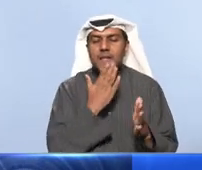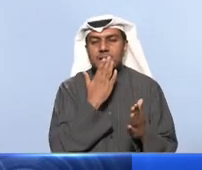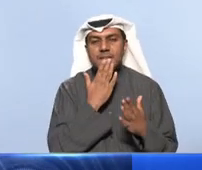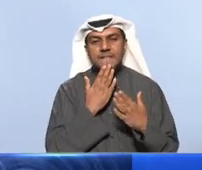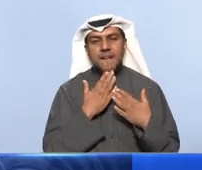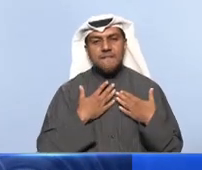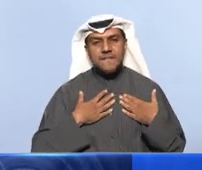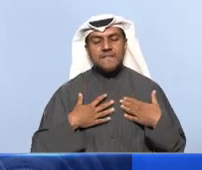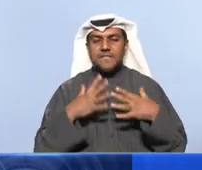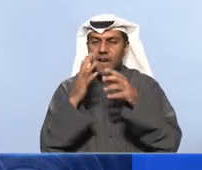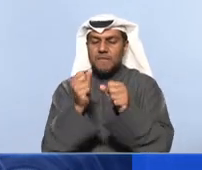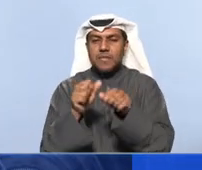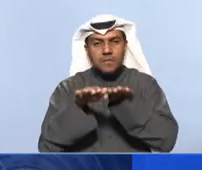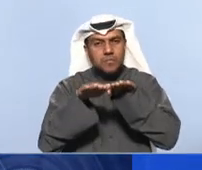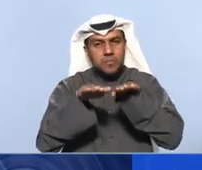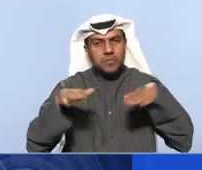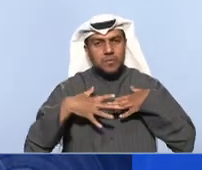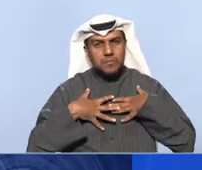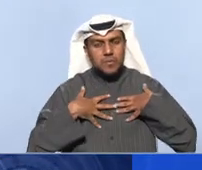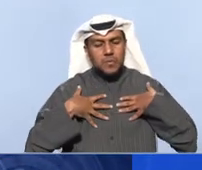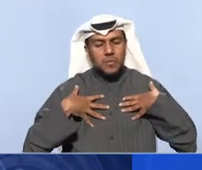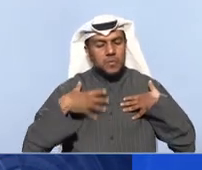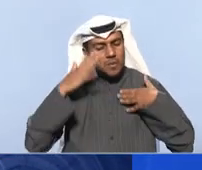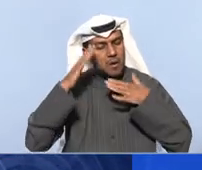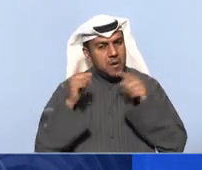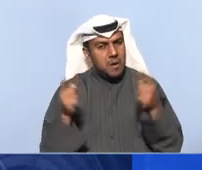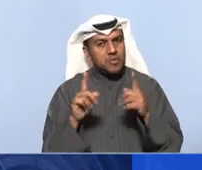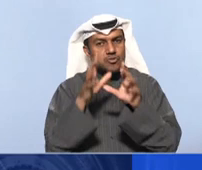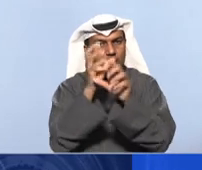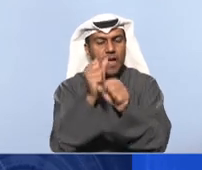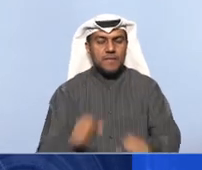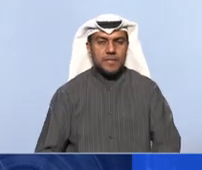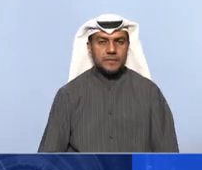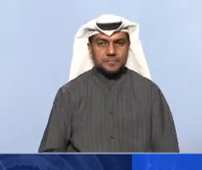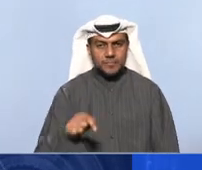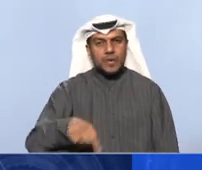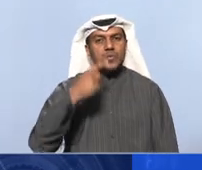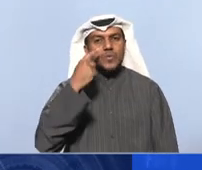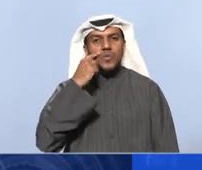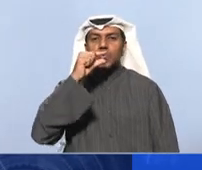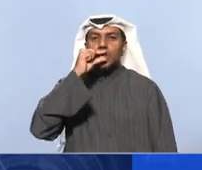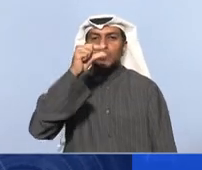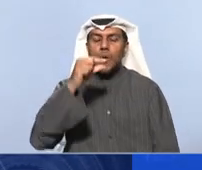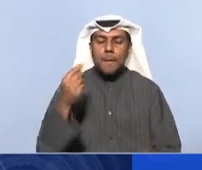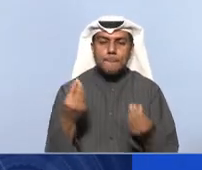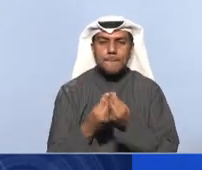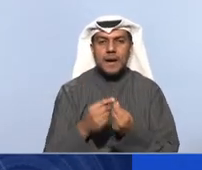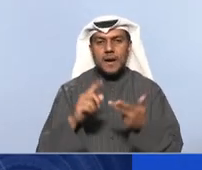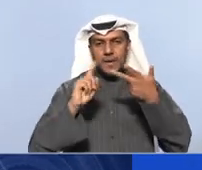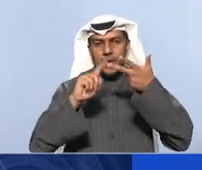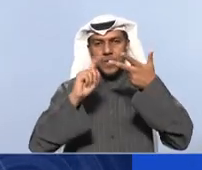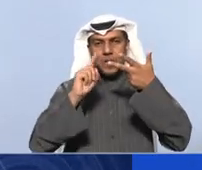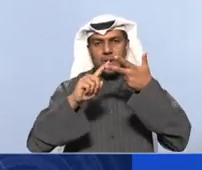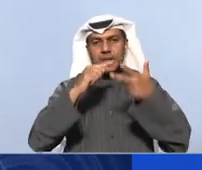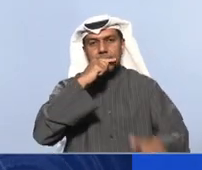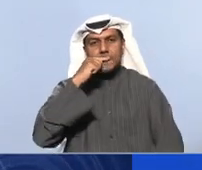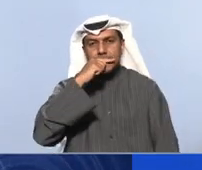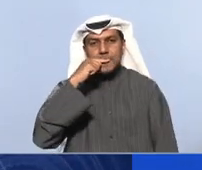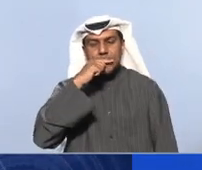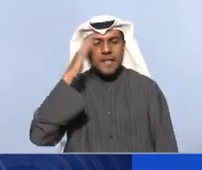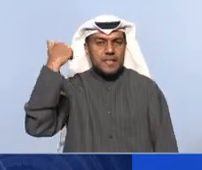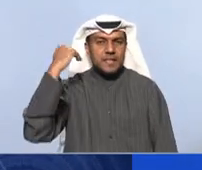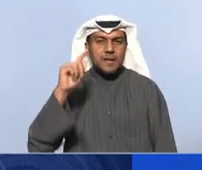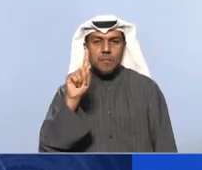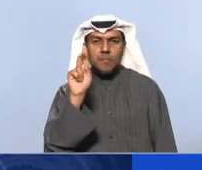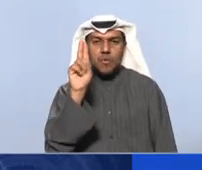المجتمع. مزيد من التفاصيل تنضم إلينا إن شاء الله الدكتور أبو ثين المضف، الوكيل المساعد